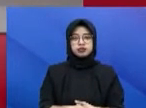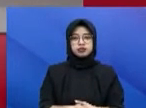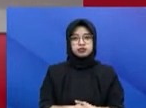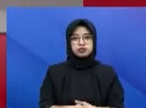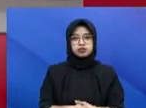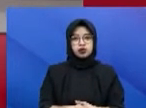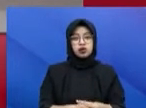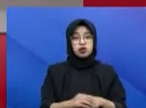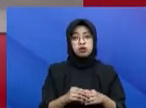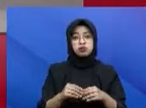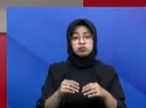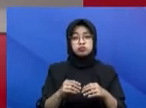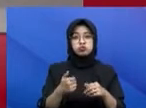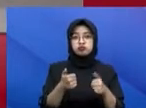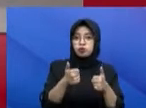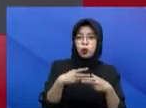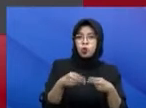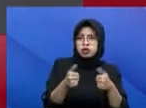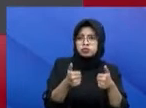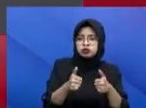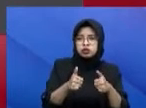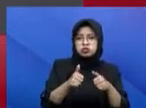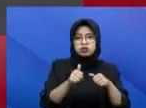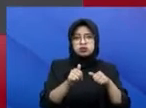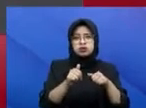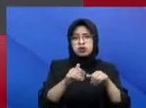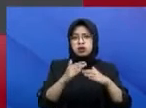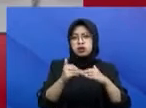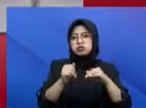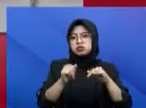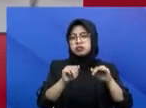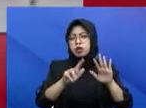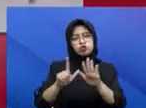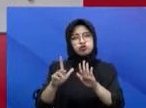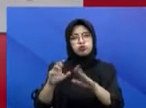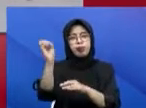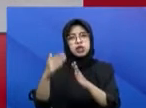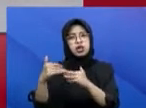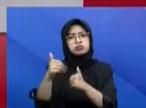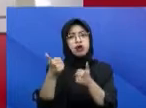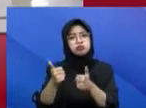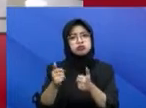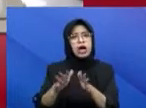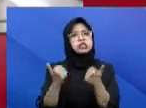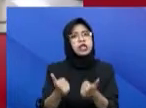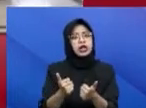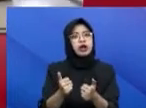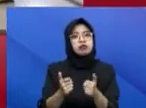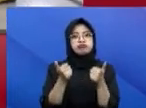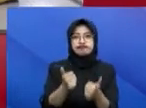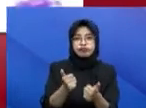juga di atas 80%, ya. Spesifisitasnya di atas 97%. Dan ini saya kira persyaratan yang harus